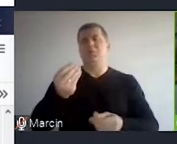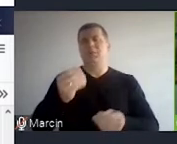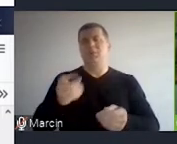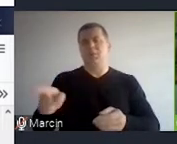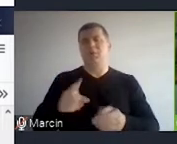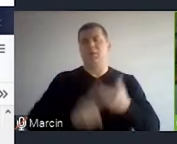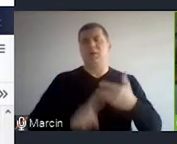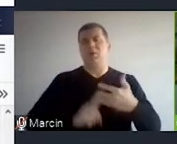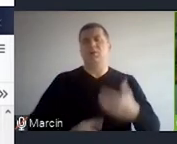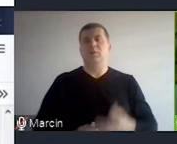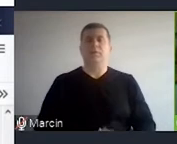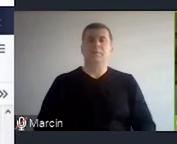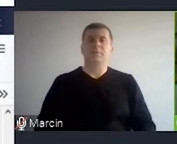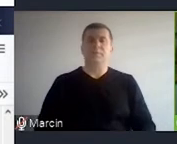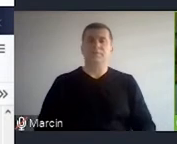rachunek.